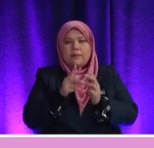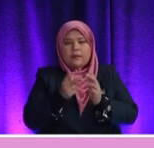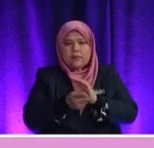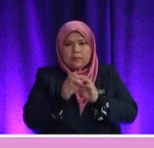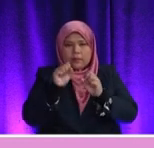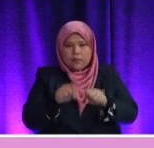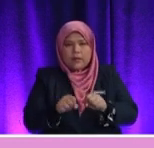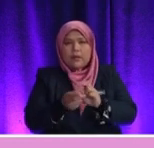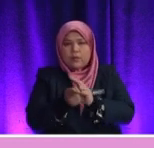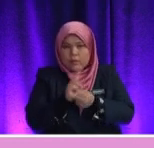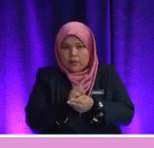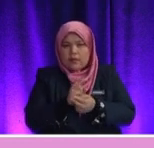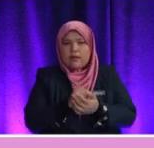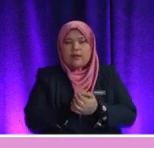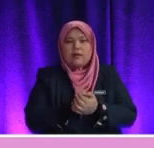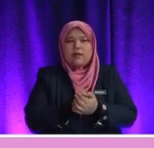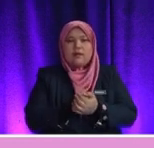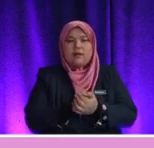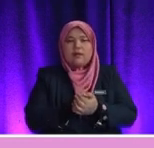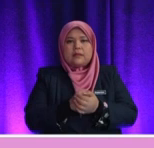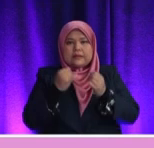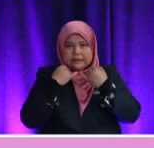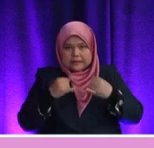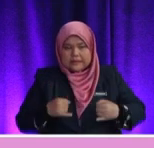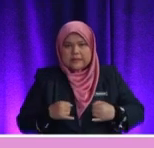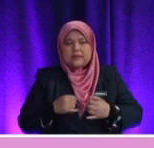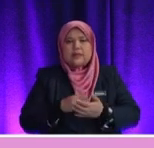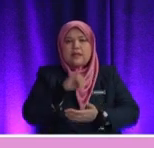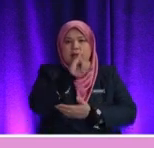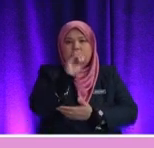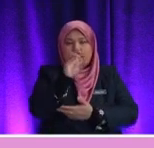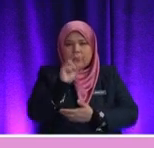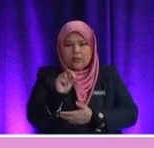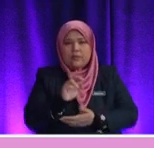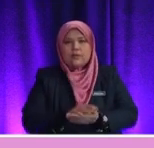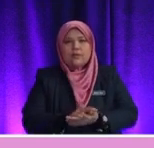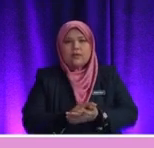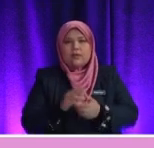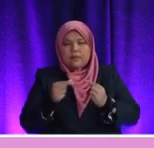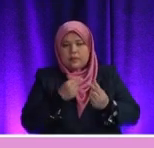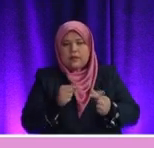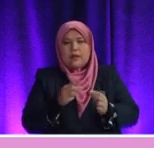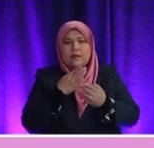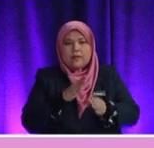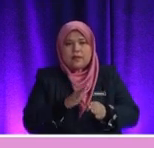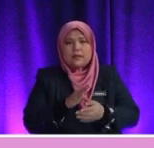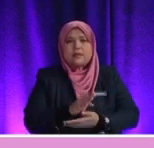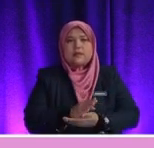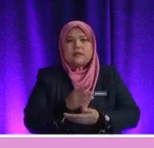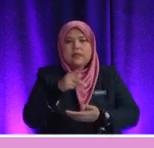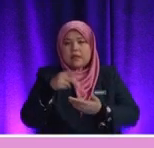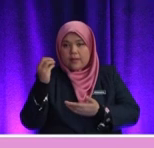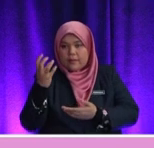eksperimen tadi yaitu yang dimanipulasi adalah jenis sebatian Ayon bergerak balas adalah keadaan Menthol